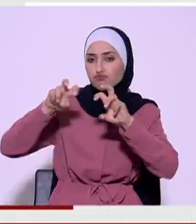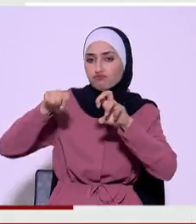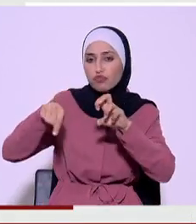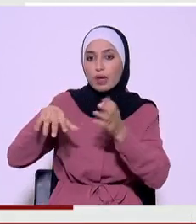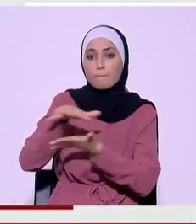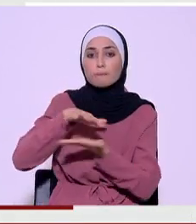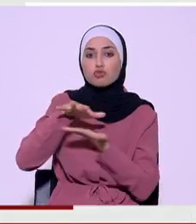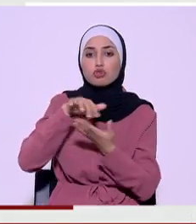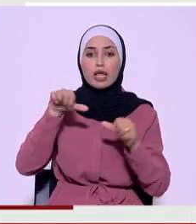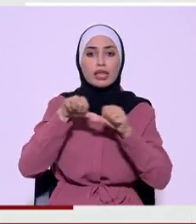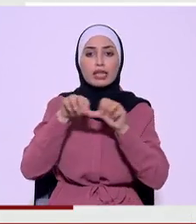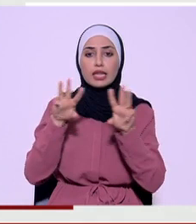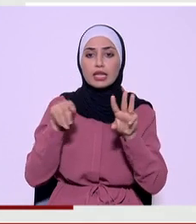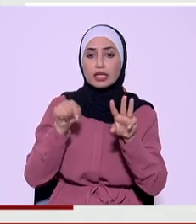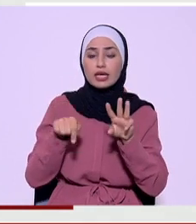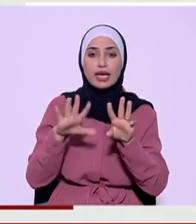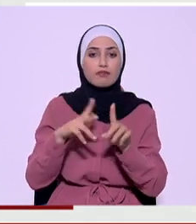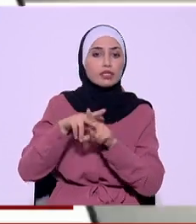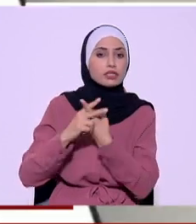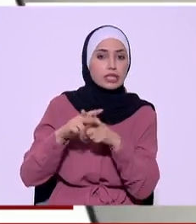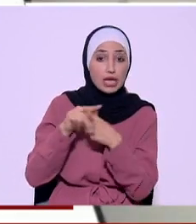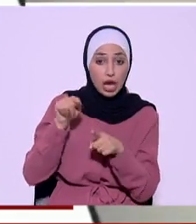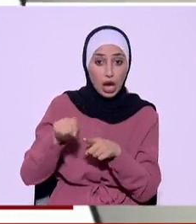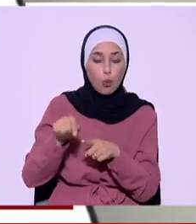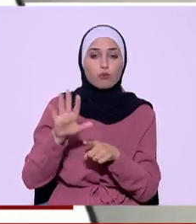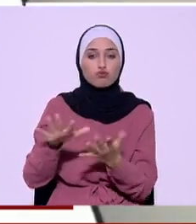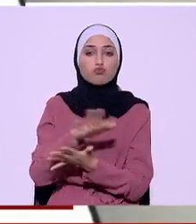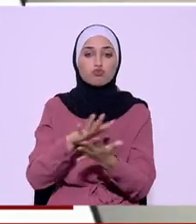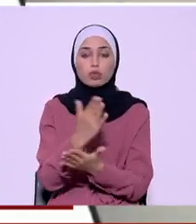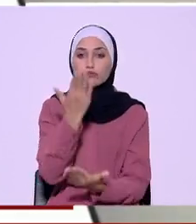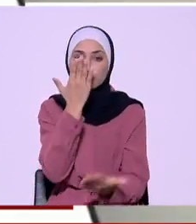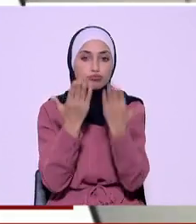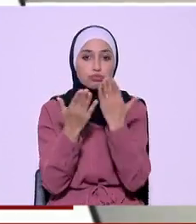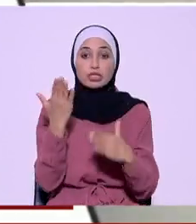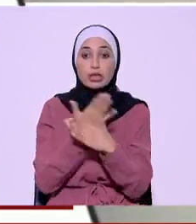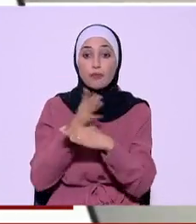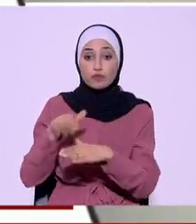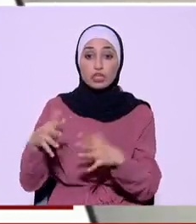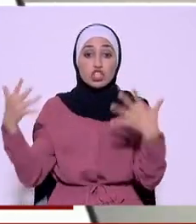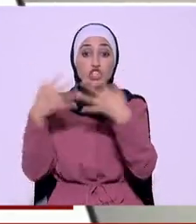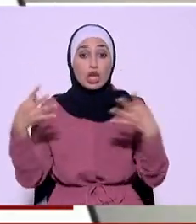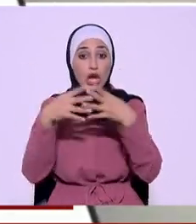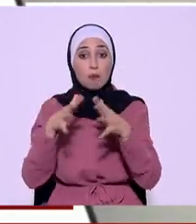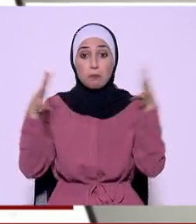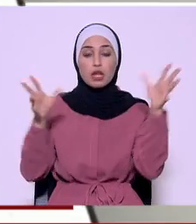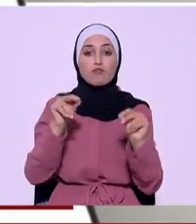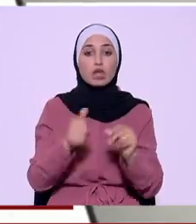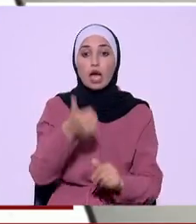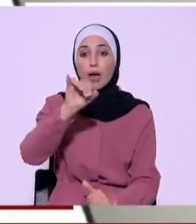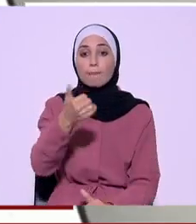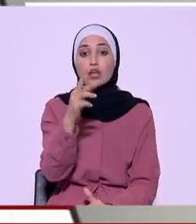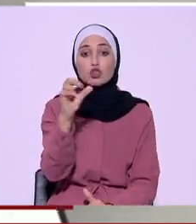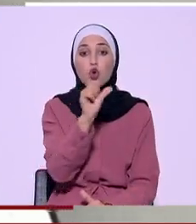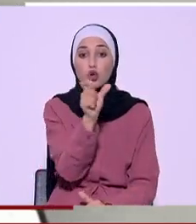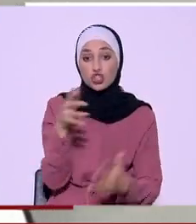المشكله هي الفاير وول اثناء عمليه الصيانه هو اللي ادى لكده، لان الشركات الكبيره اللي زي شركه امازون واللي بتدعم فكره السي دي